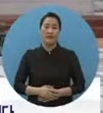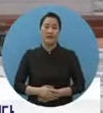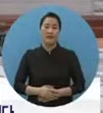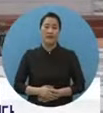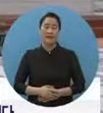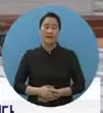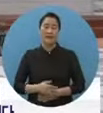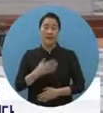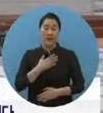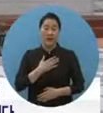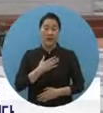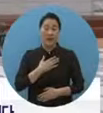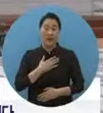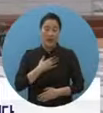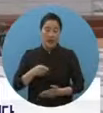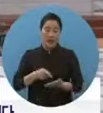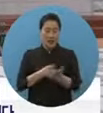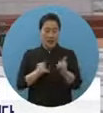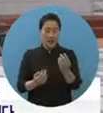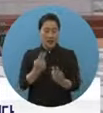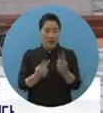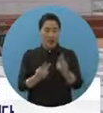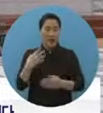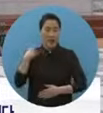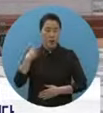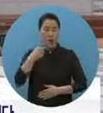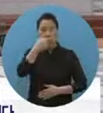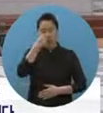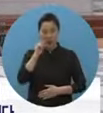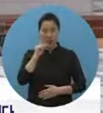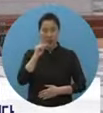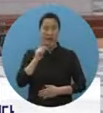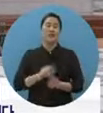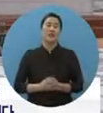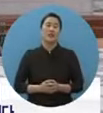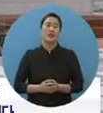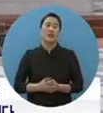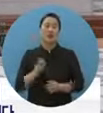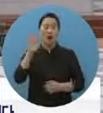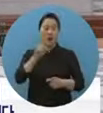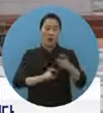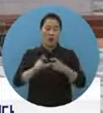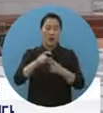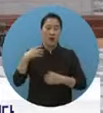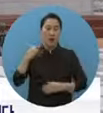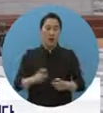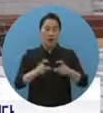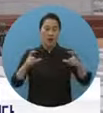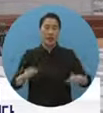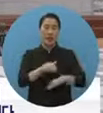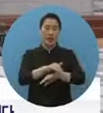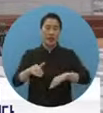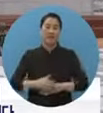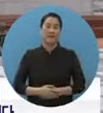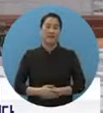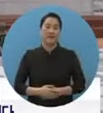대비 수박씨 서희 좀 부족에서 좀 가능하며 마을에서 속박 영어학부 할 생각이구요 일단 벌써